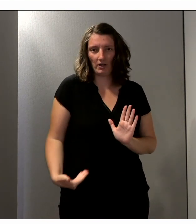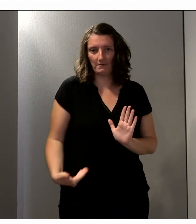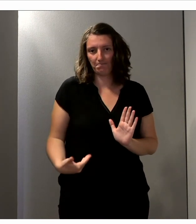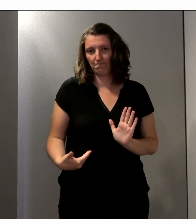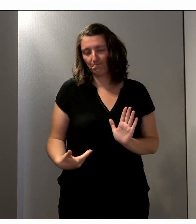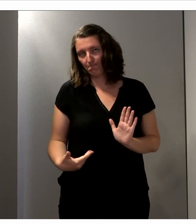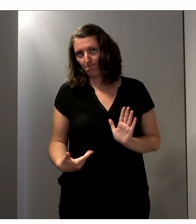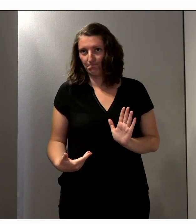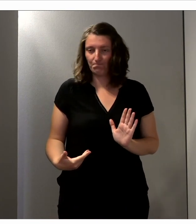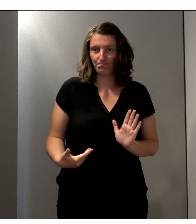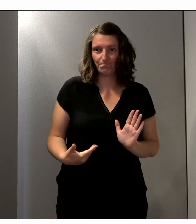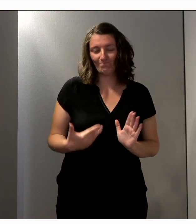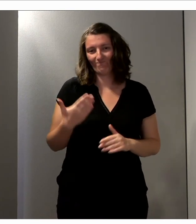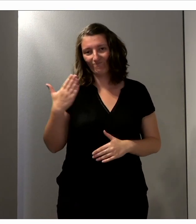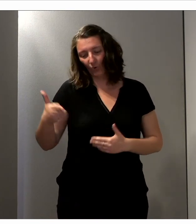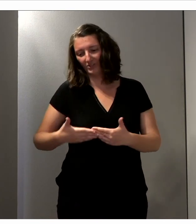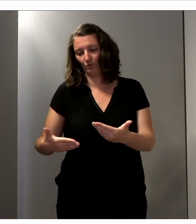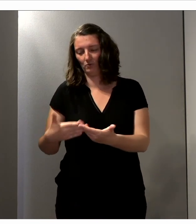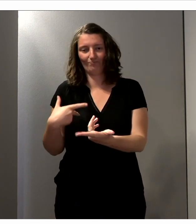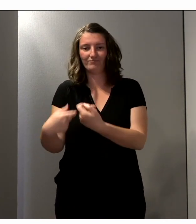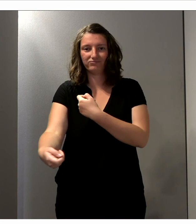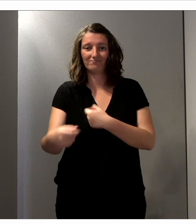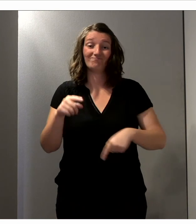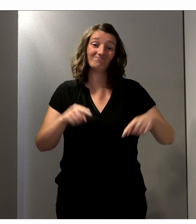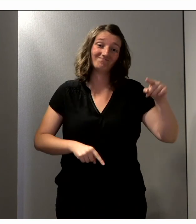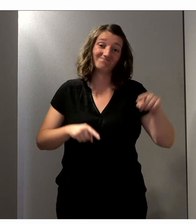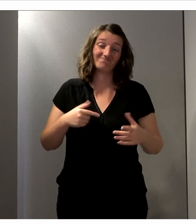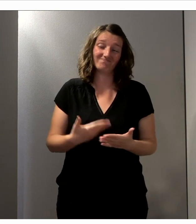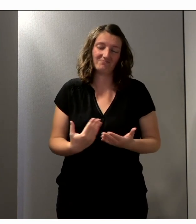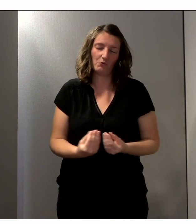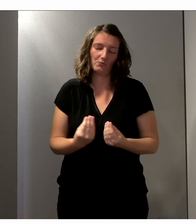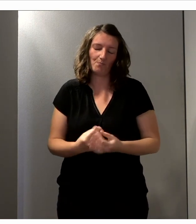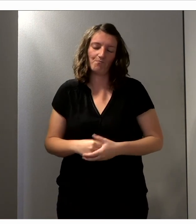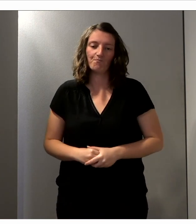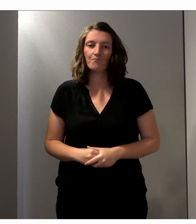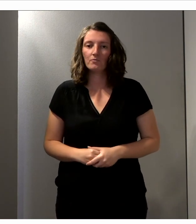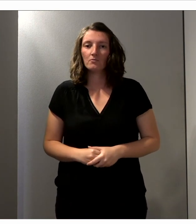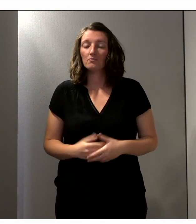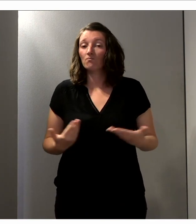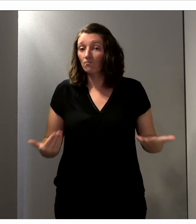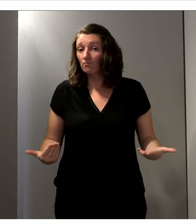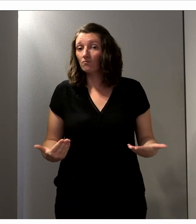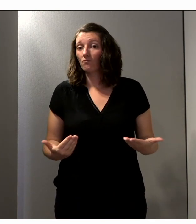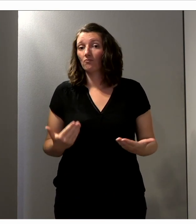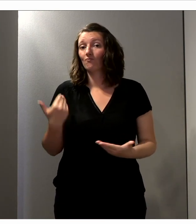fonctionnent moins bien pour d'autres situations. Donc les échanges que l'on a eus, en tout cas avec Philippe,